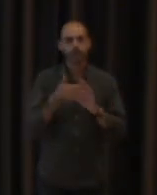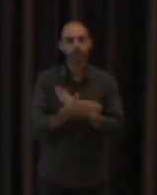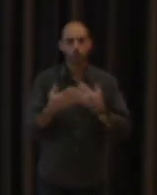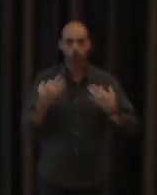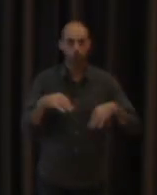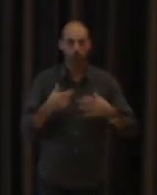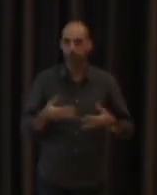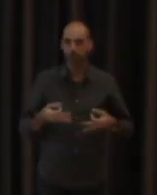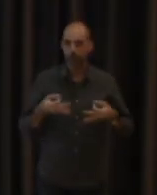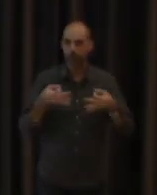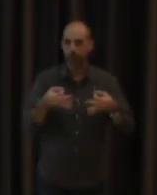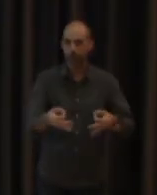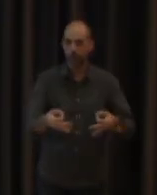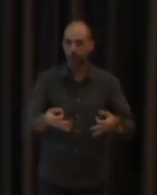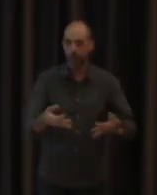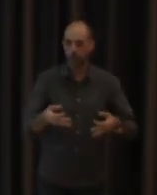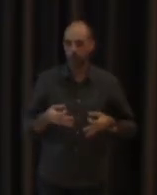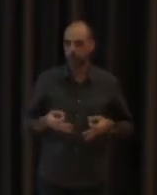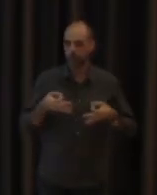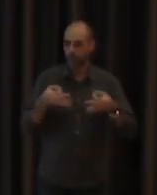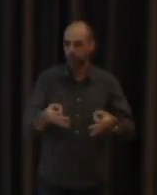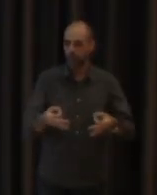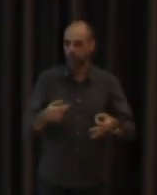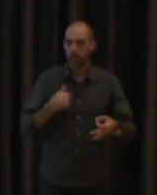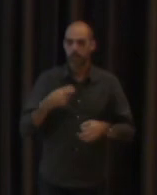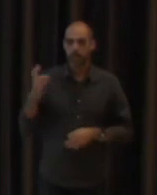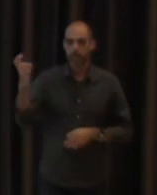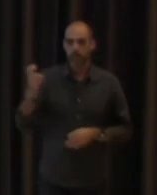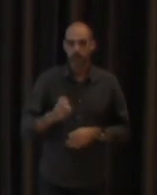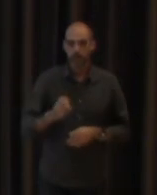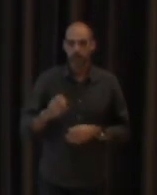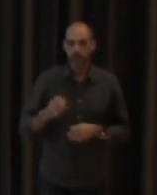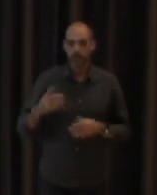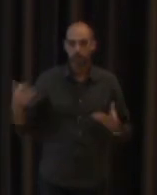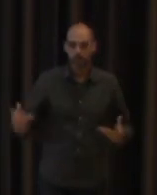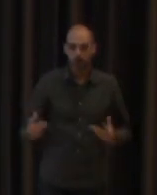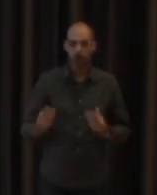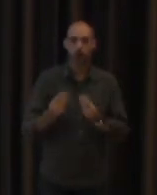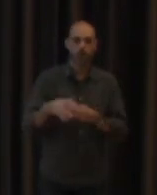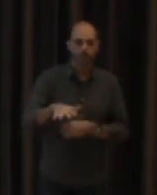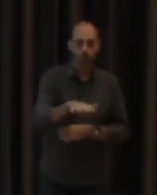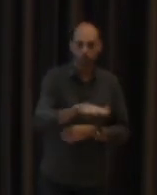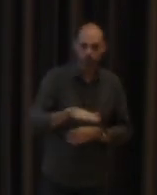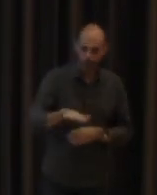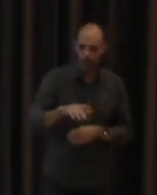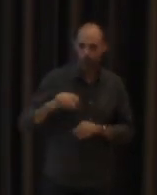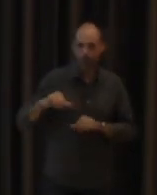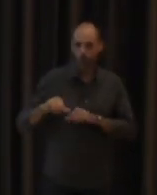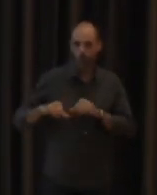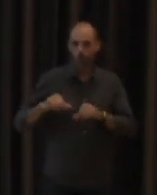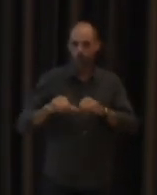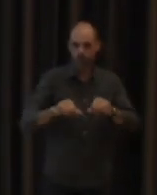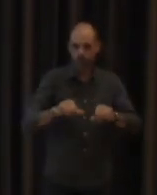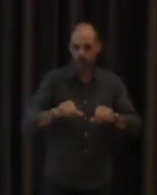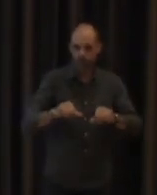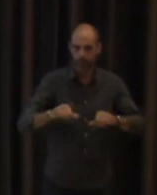d'arribar, segons el DIEC, és el, bueno, el normal, el primer, és venir a trobar-se en un indret per moció progressiva, que és el que havíem vist. Però